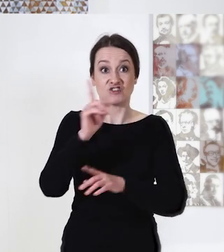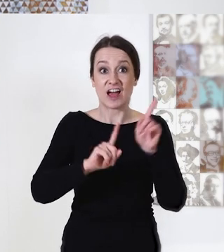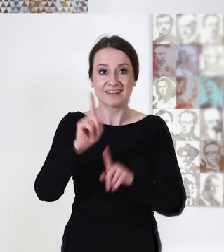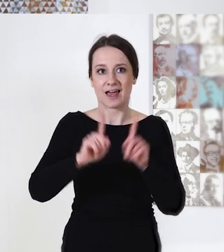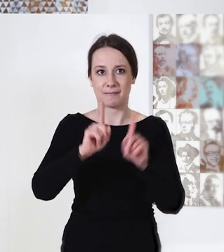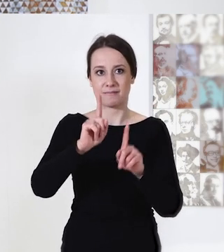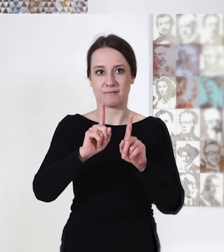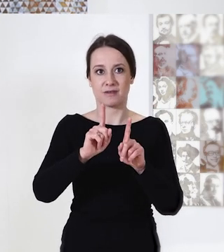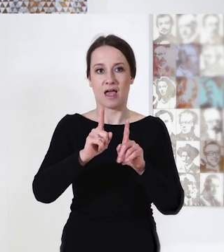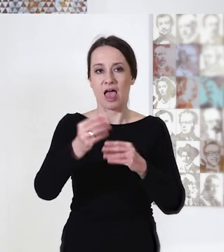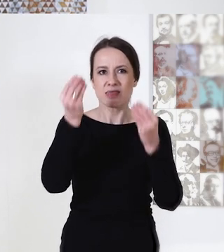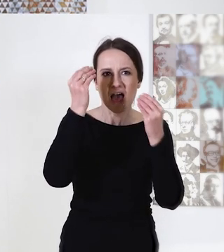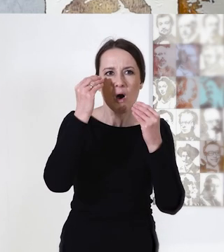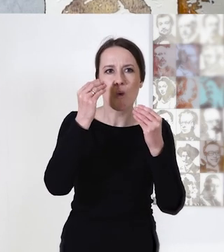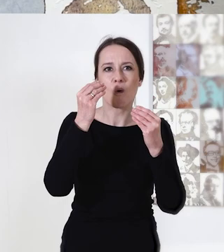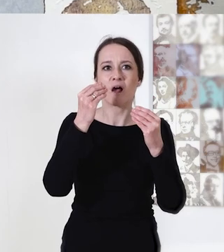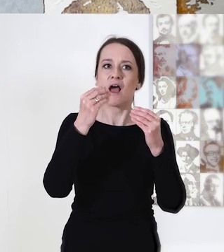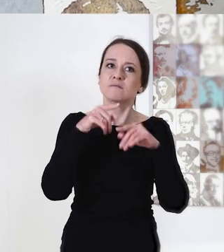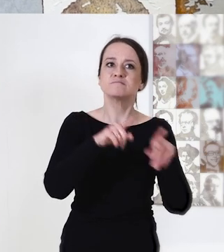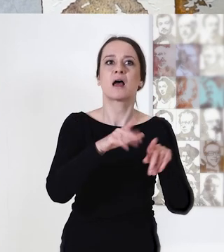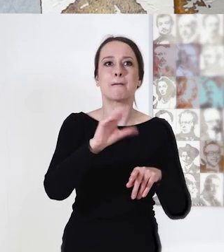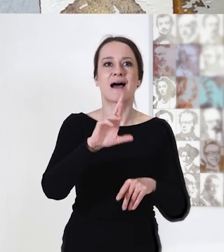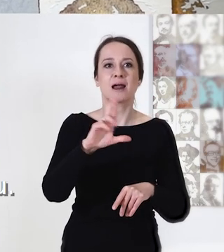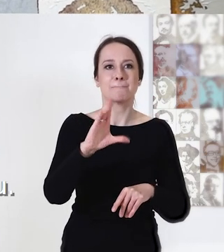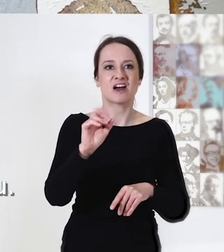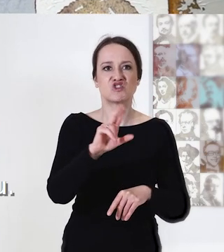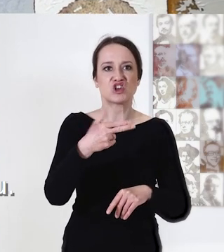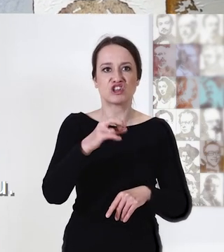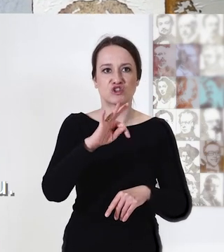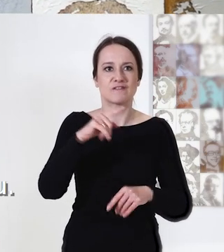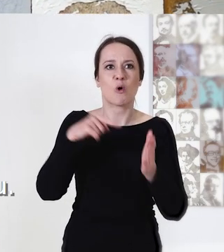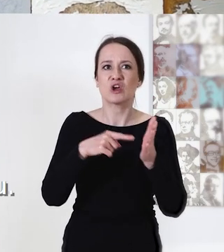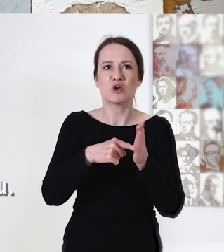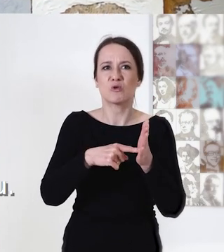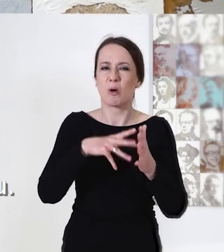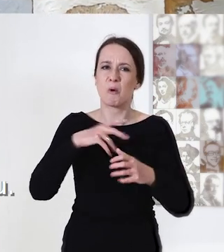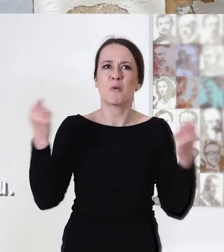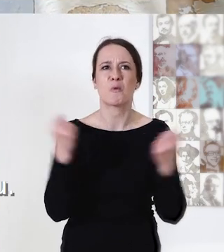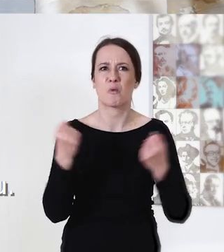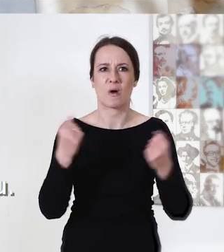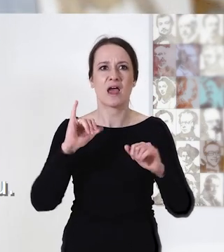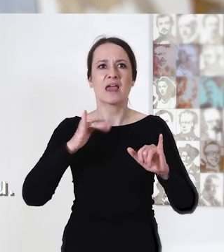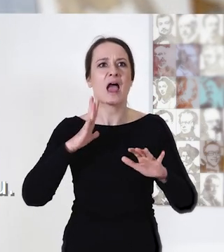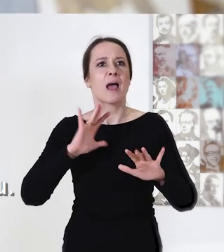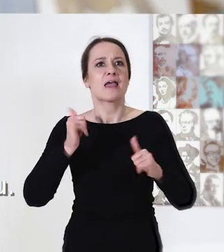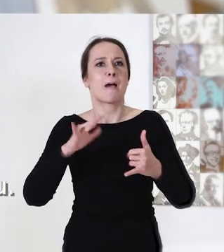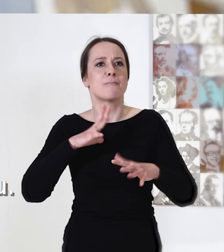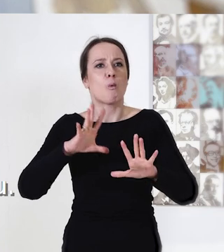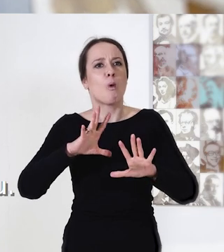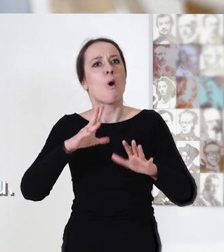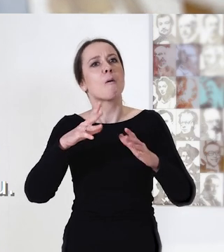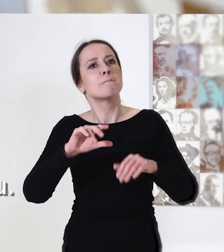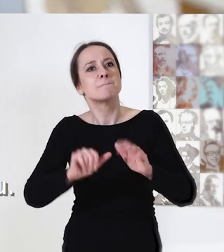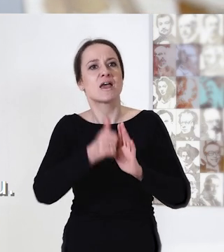służyła właśnie barbarzyństwu i to na ogromną skalę co miało miejsce w pierwszych dziesięcioleciach dwudziestego